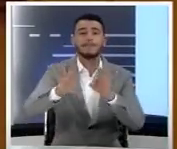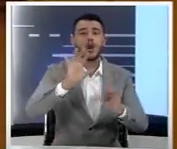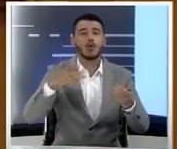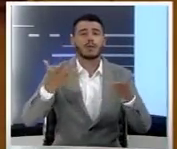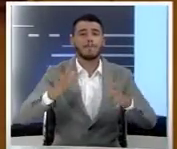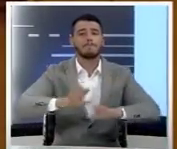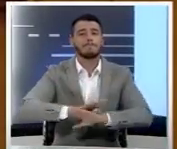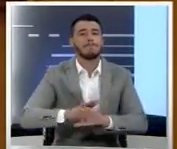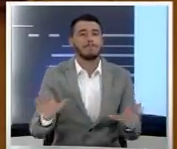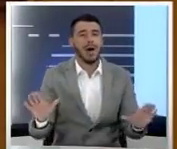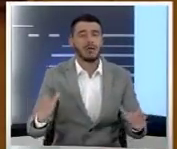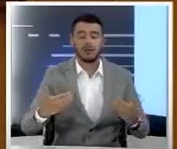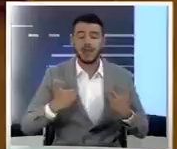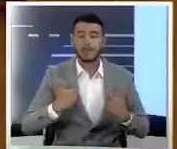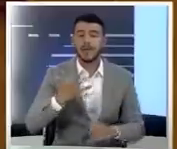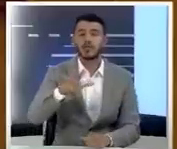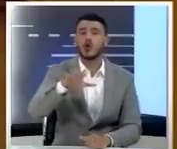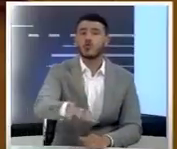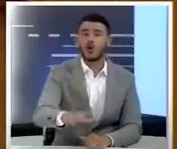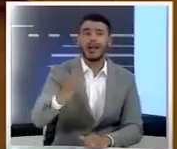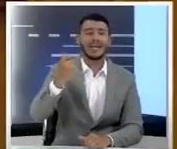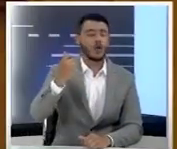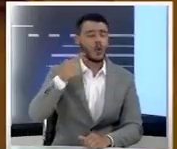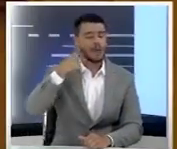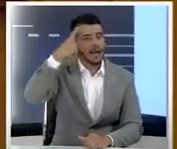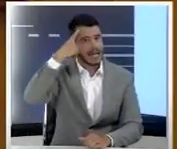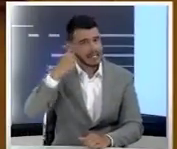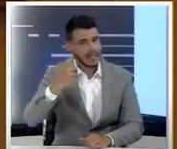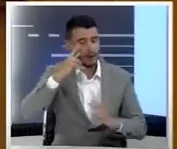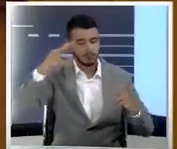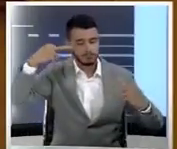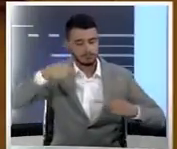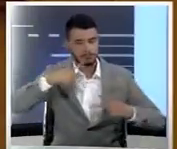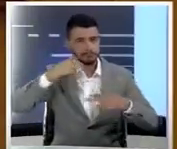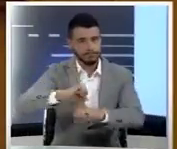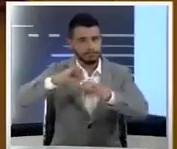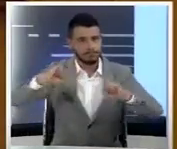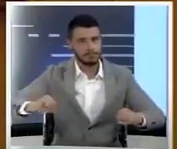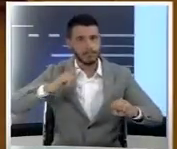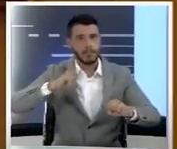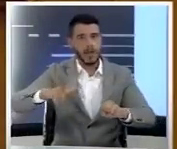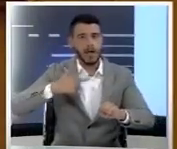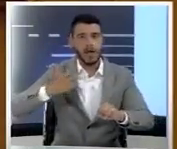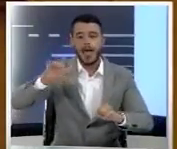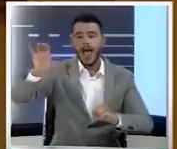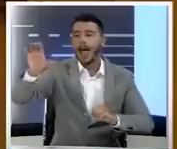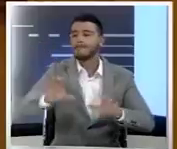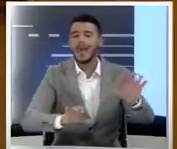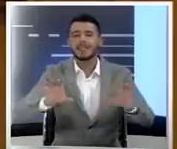χαμηλού κόστους. Θα αναπτυχθούμε ως χώρα με οικονομία γνώσης, επενδύοντας στην καινοτομία, την έρευνα, την εξωστρέφεια